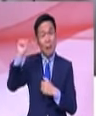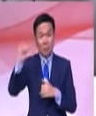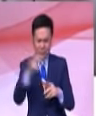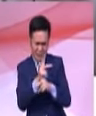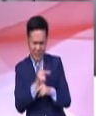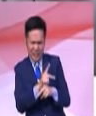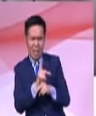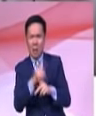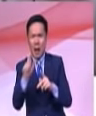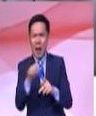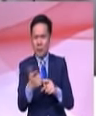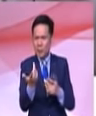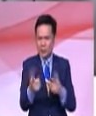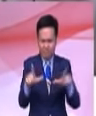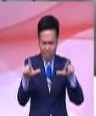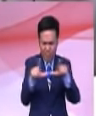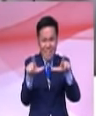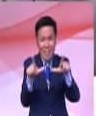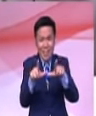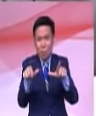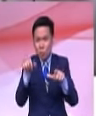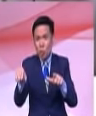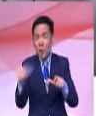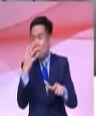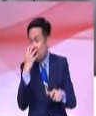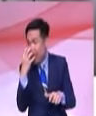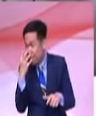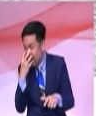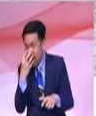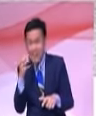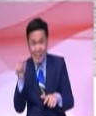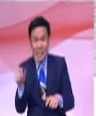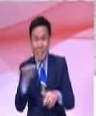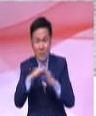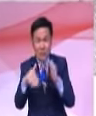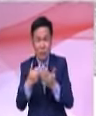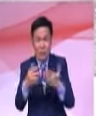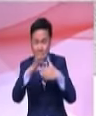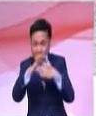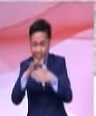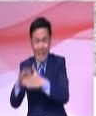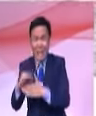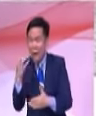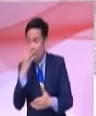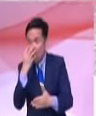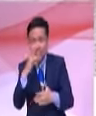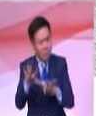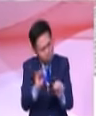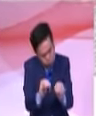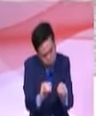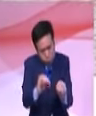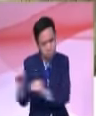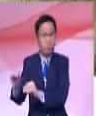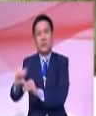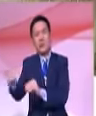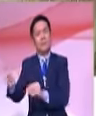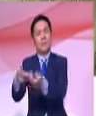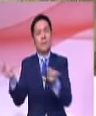termasuk mendapatkan permit khas bagi membolehkan babi hidupan dan produk berasaskannya dipindahkan dari satu kawasan ke kawasan